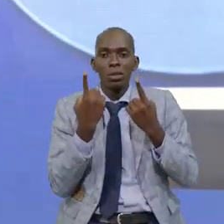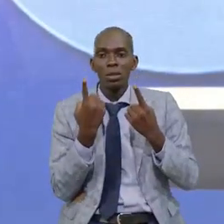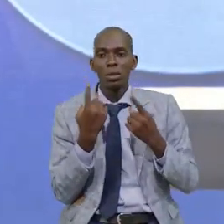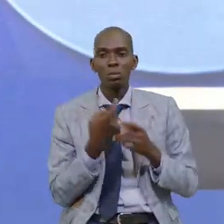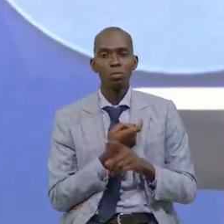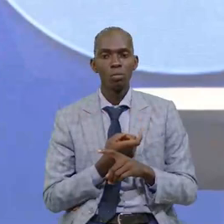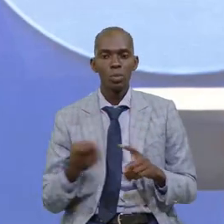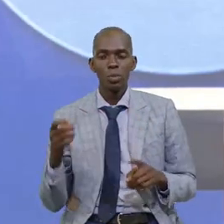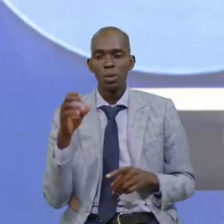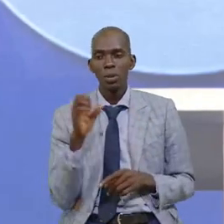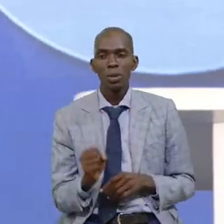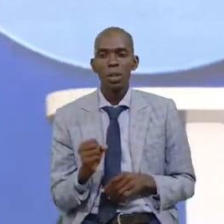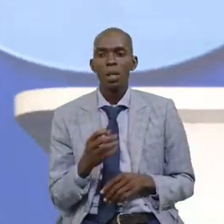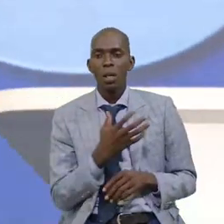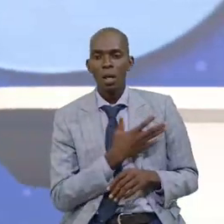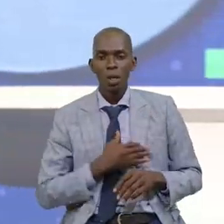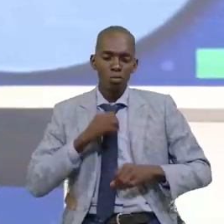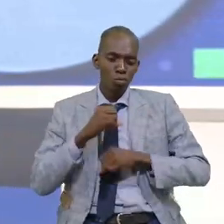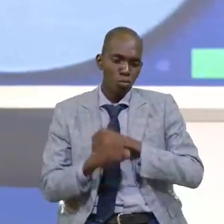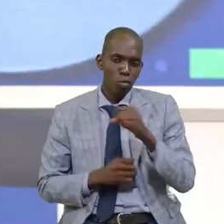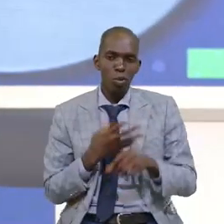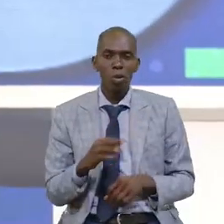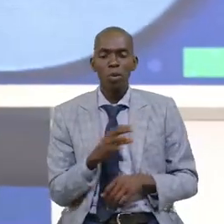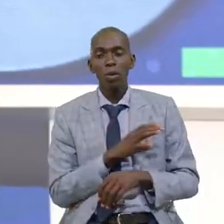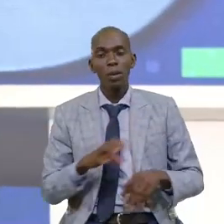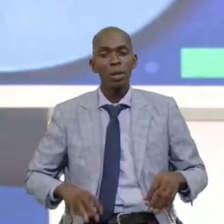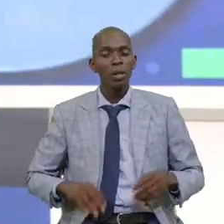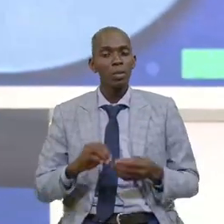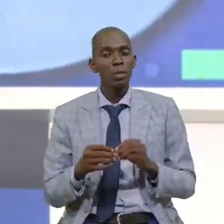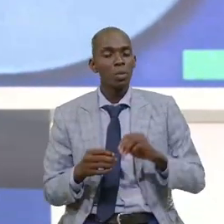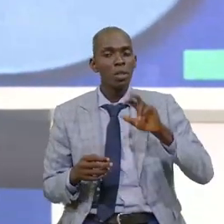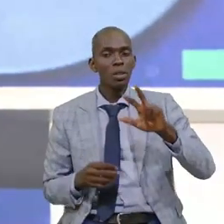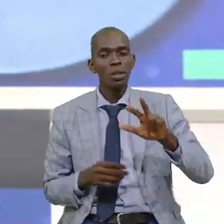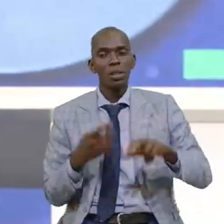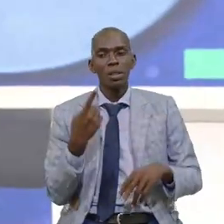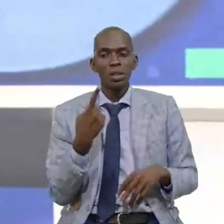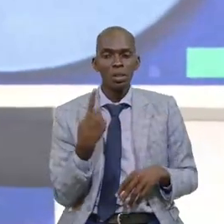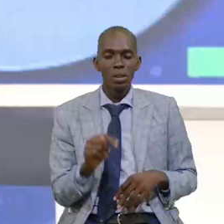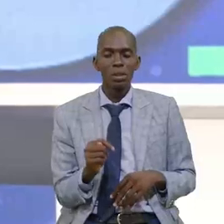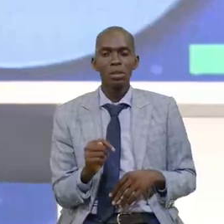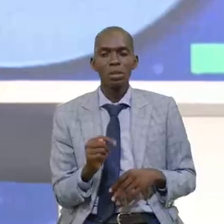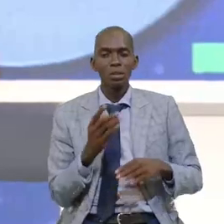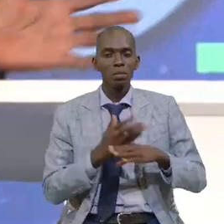étonnantes meurtrissures et souffrances de Christ. Troisième élément,